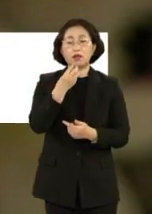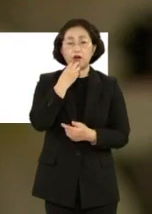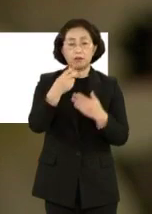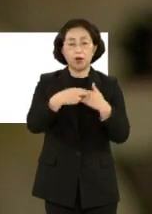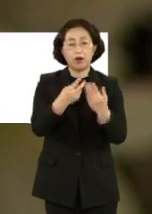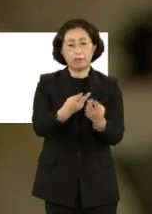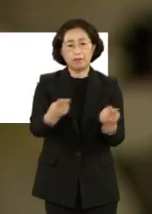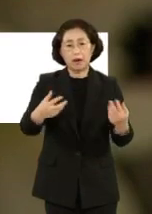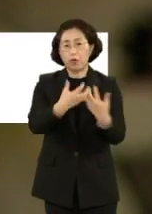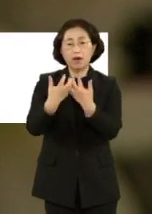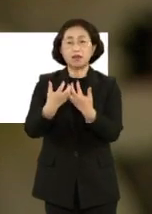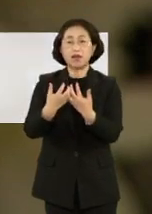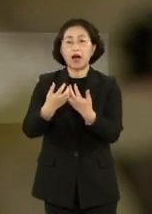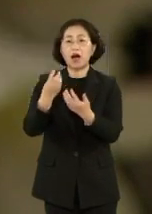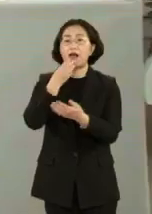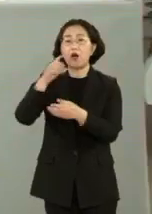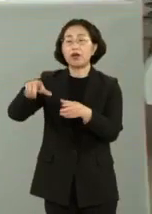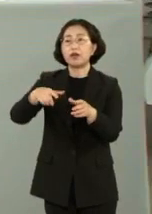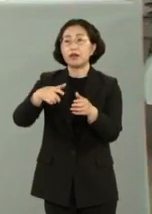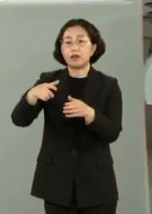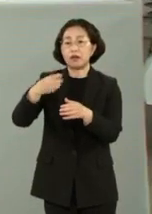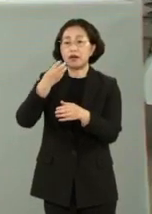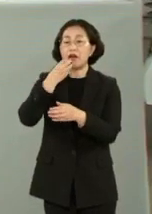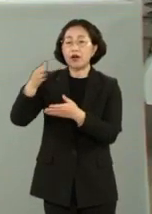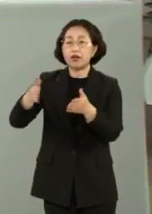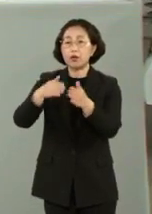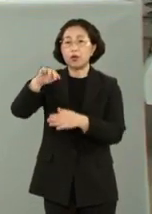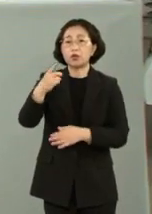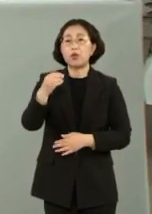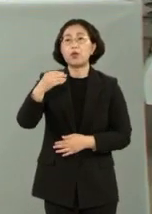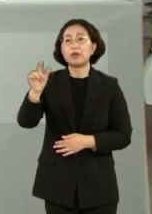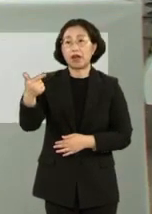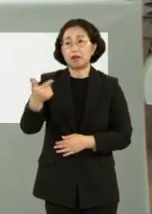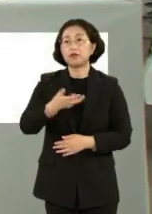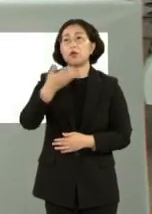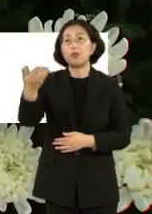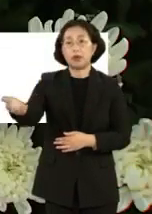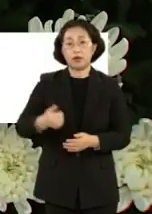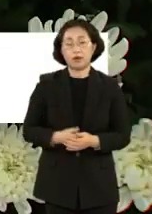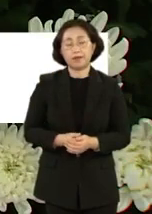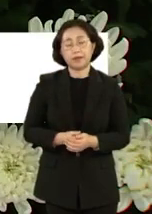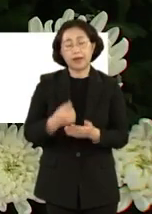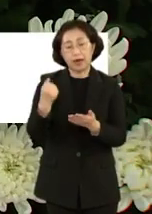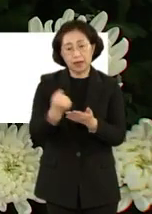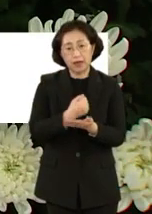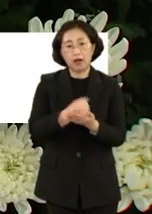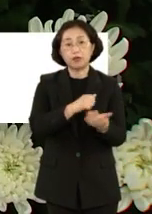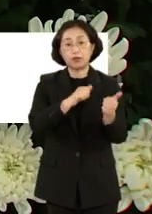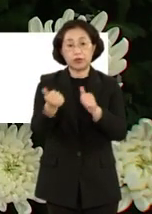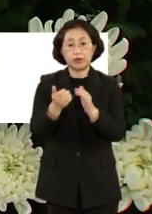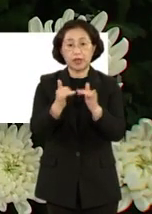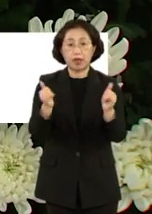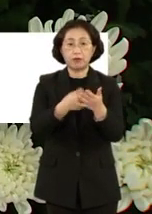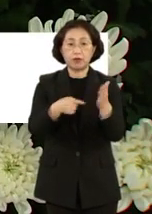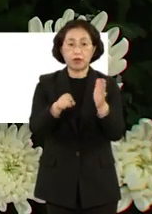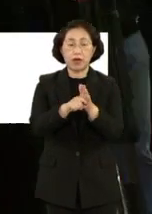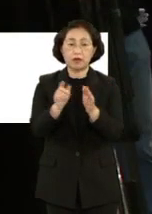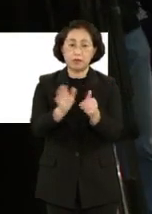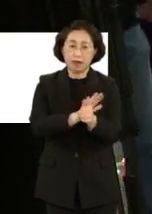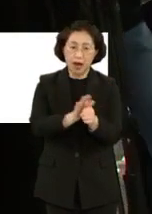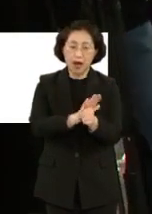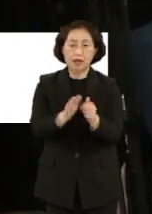경기도 송탄까지 옮겨간 뒤였습니다. 안타까운 사고로 목숨을 잃은 이들을 추모하기 위한 합동 분향소가 마련되면서 시민들의